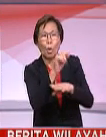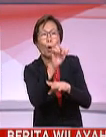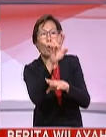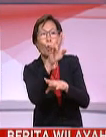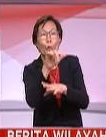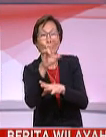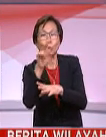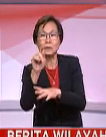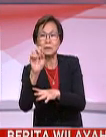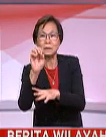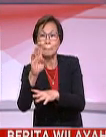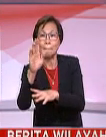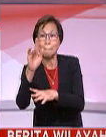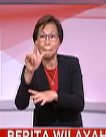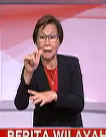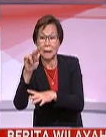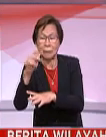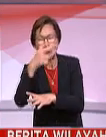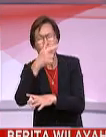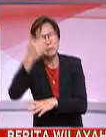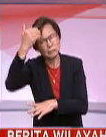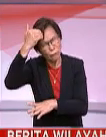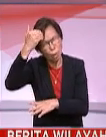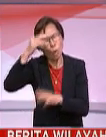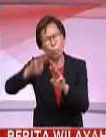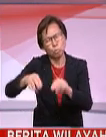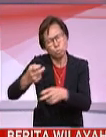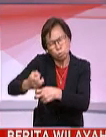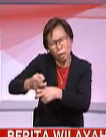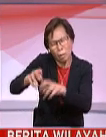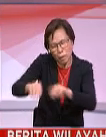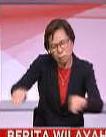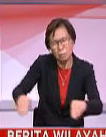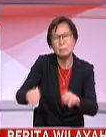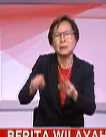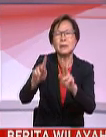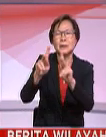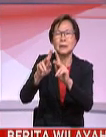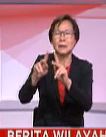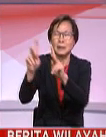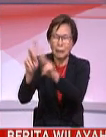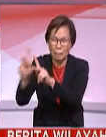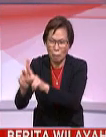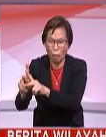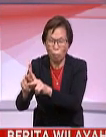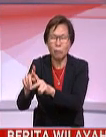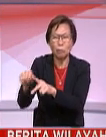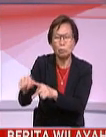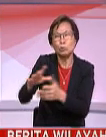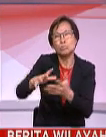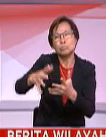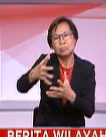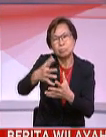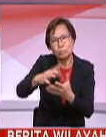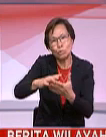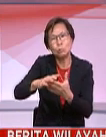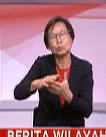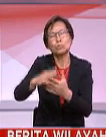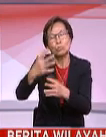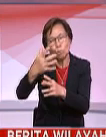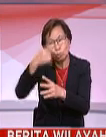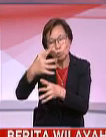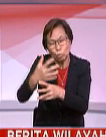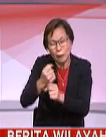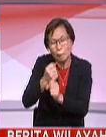Tembeling setelah menyedari kesukaran para pelajar di kawasan pedalaman Ulu Tembeling untuk mendapatkan capaian